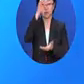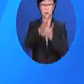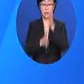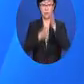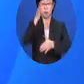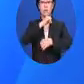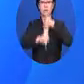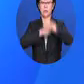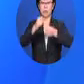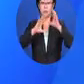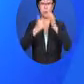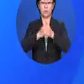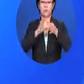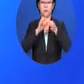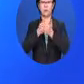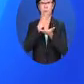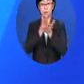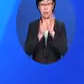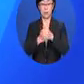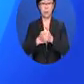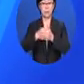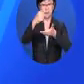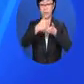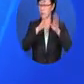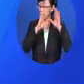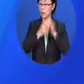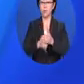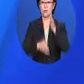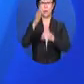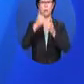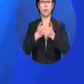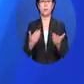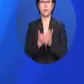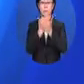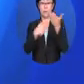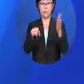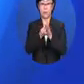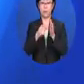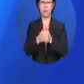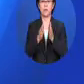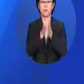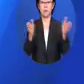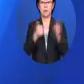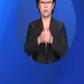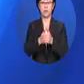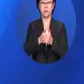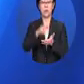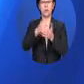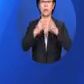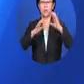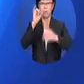천안시가 자유 토론을 통해 다양한 의견을 청취하고 시정 발전 방안 모색을 위해 실시하고 있는 시정